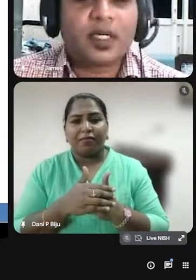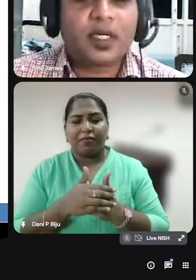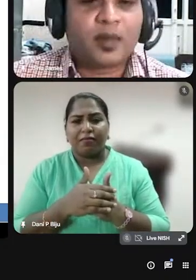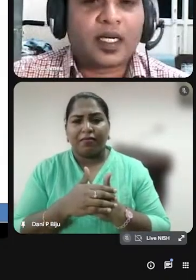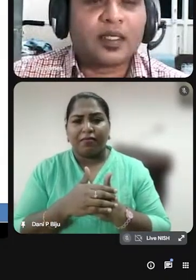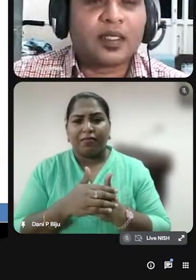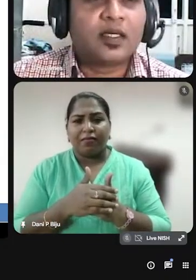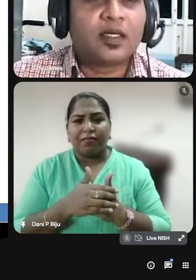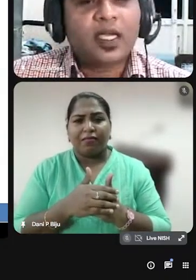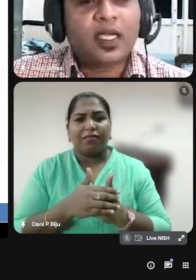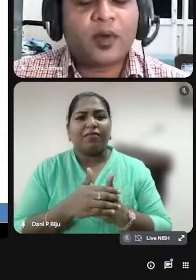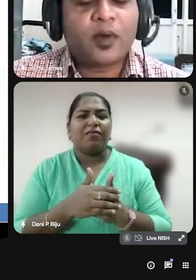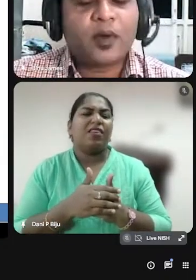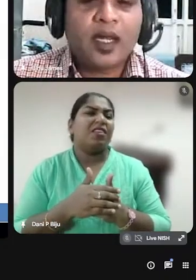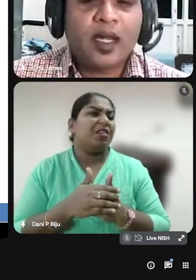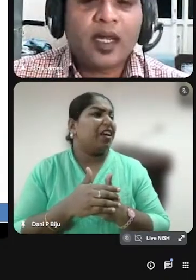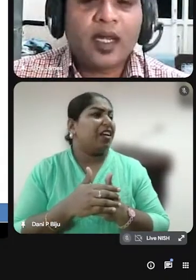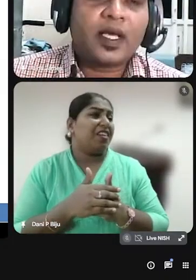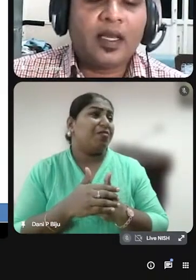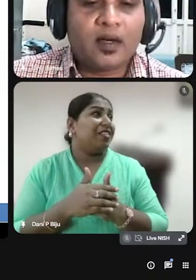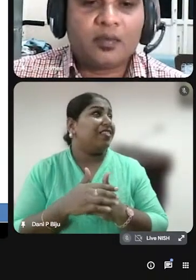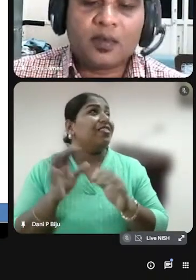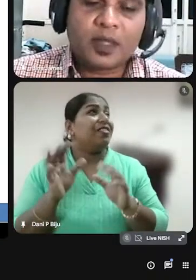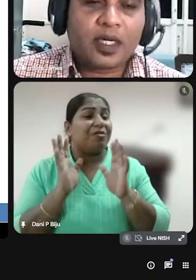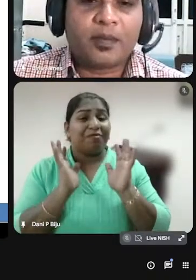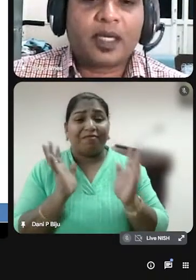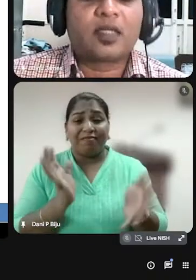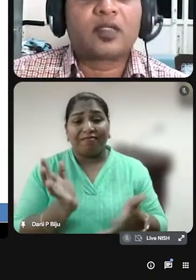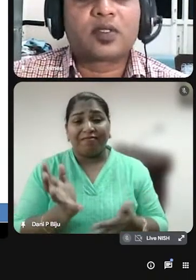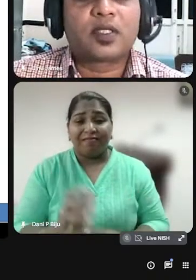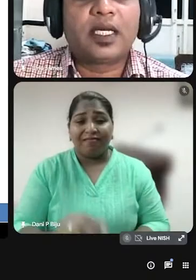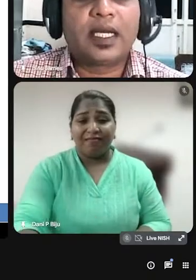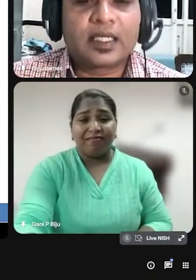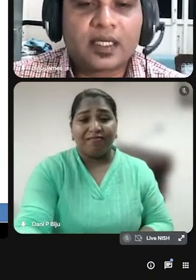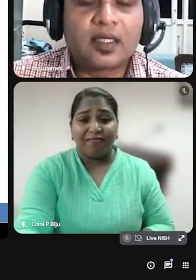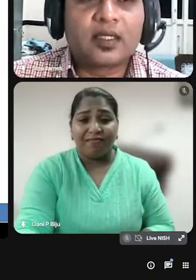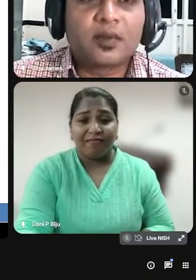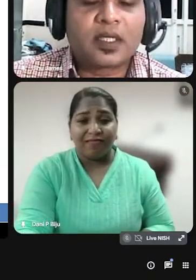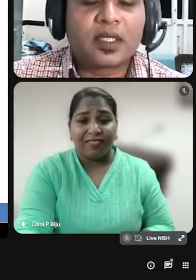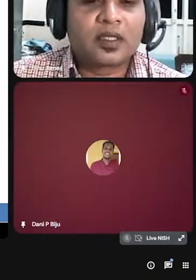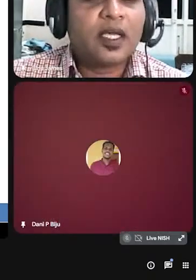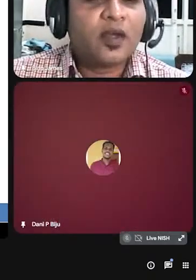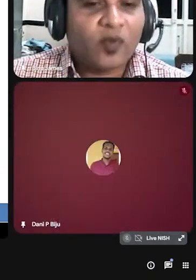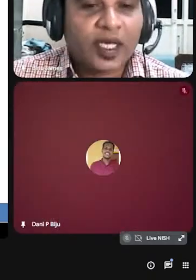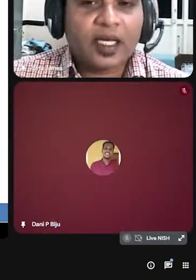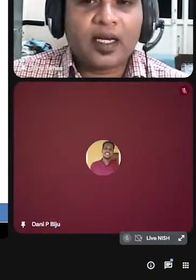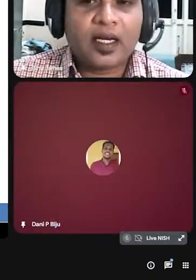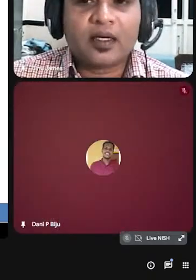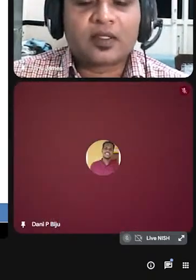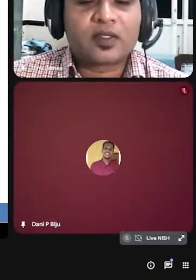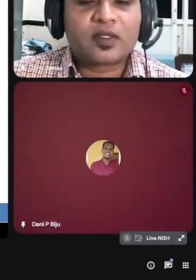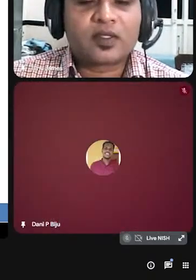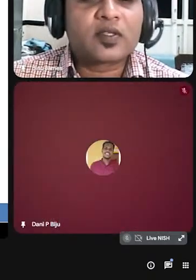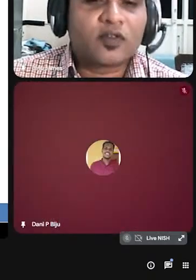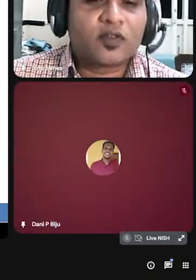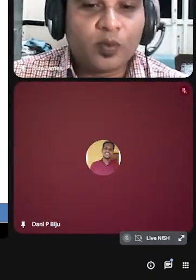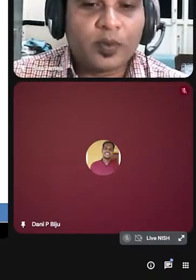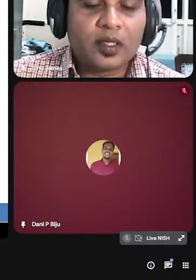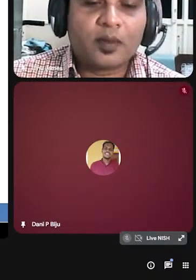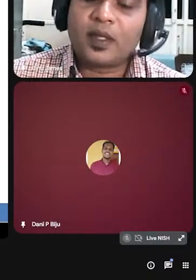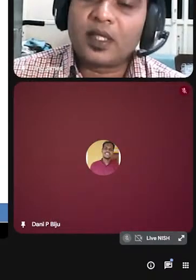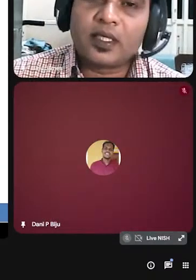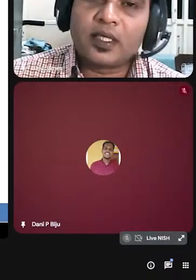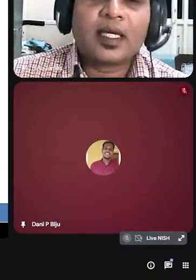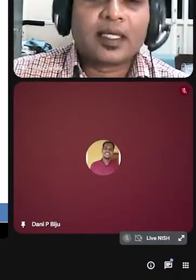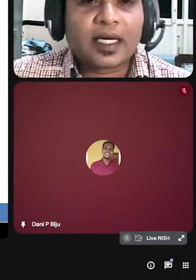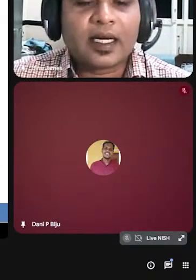പാർക്കിൻസോണിസം എന്ന് പറയുന്നത് ഇപ്പൊ എല്ലാ വിറയലുകളും നമുക്കറിയാം. പാർക്കിൻസോണിസത്തിന്റെ ലക്ഷണങ്ങൾ എന്ന് പറയുന്നത് വിറയലാണ്, സ്ലോനെസ് ഓഫ് മൂവ്മെന്റ്